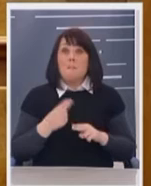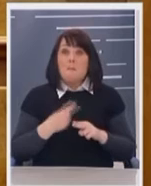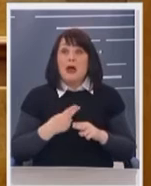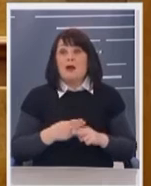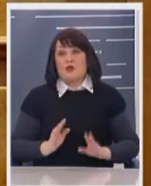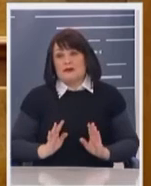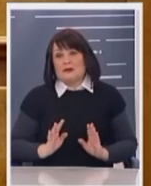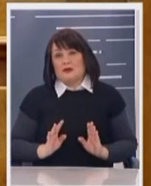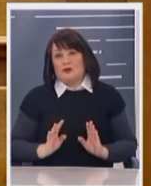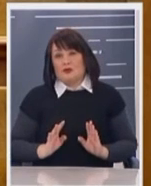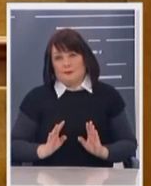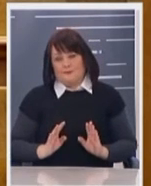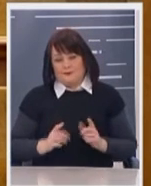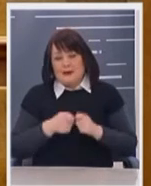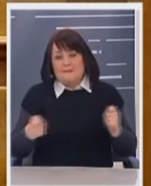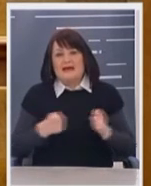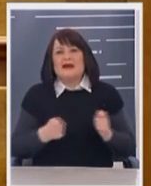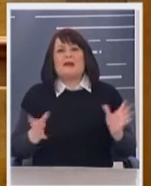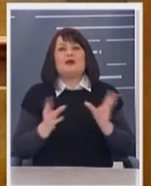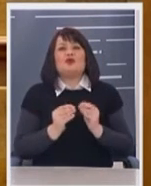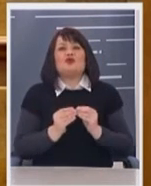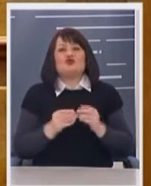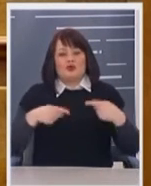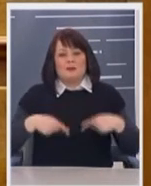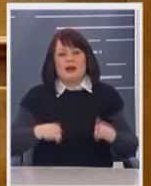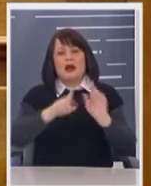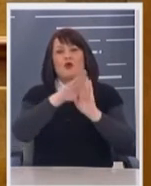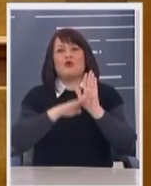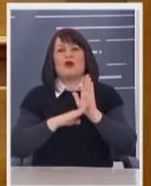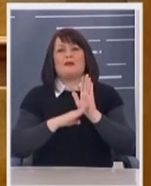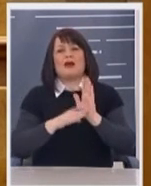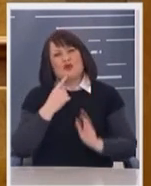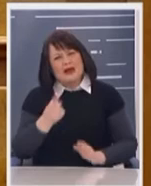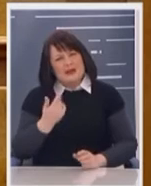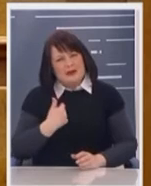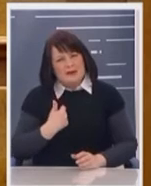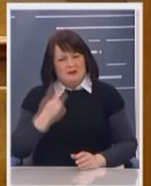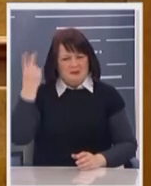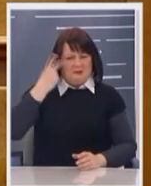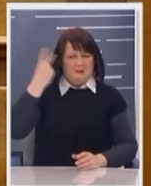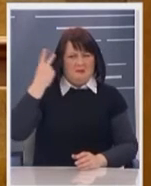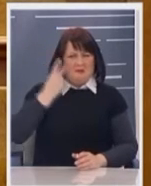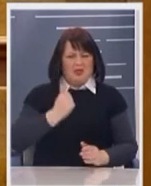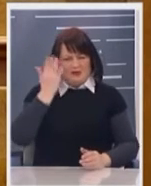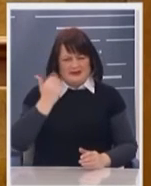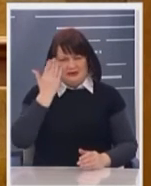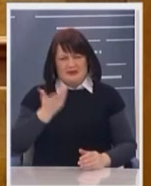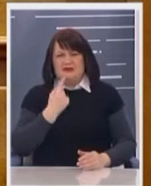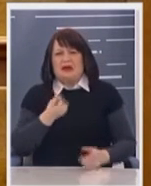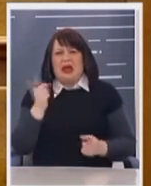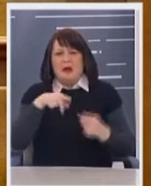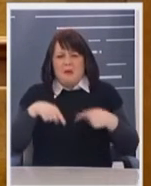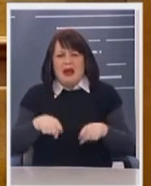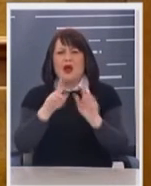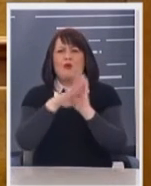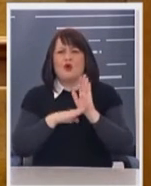σημαντικότερα μέτρα του λεγόμενου παράλληλου προγράμματος που κάποιοι λιδόρισαν, αμφισβήτησαν και θεώρησαν